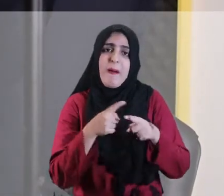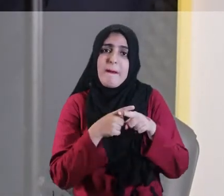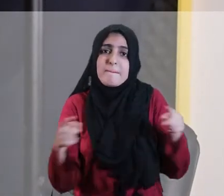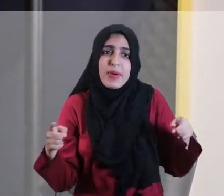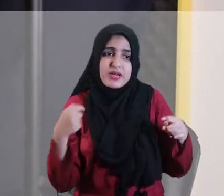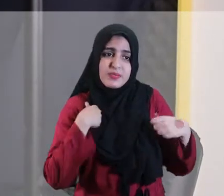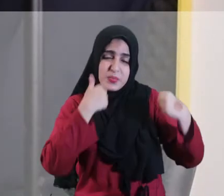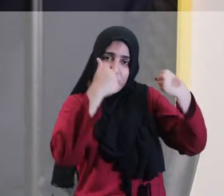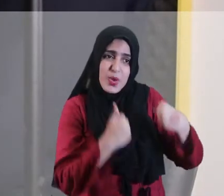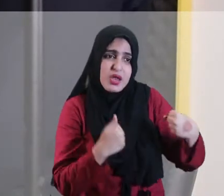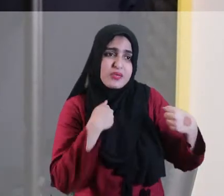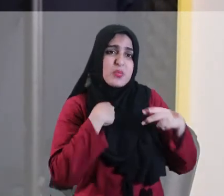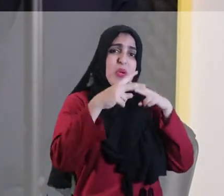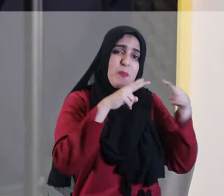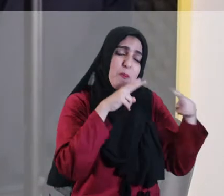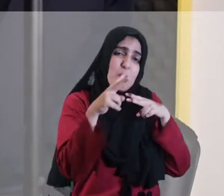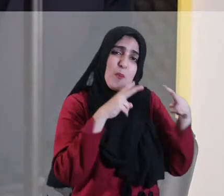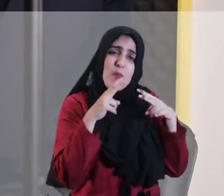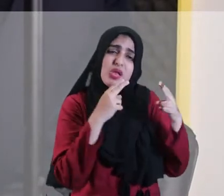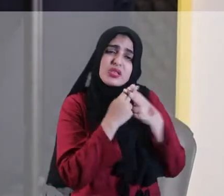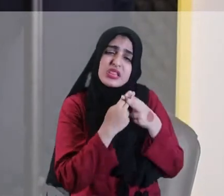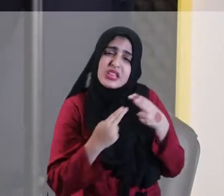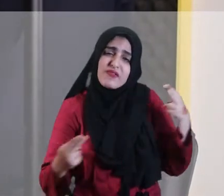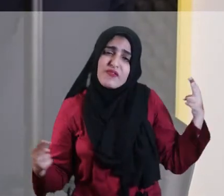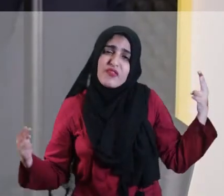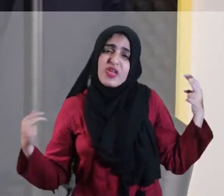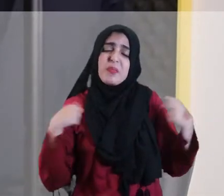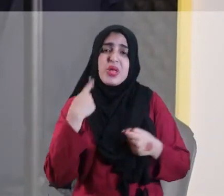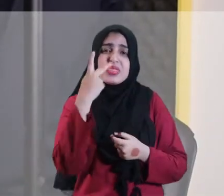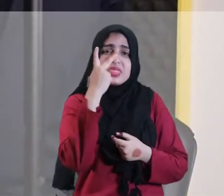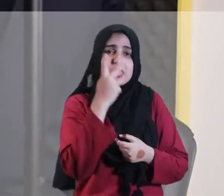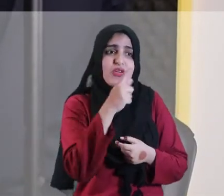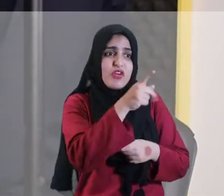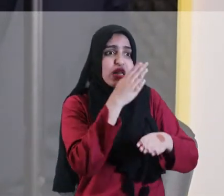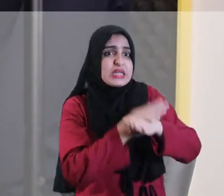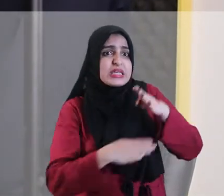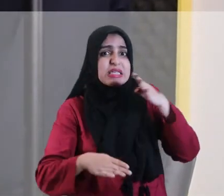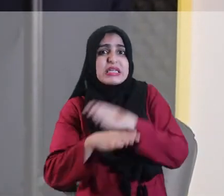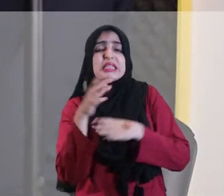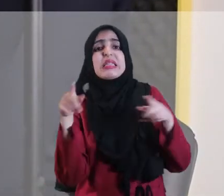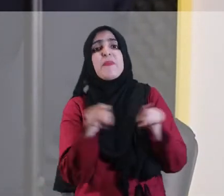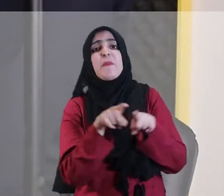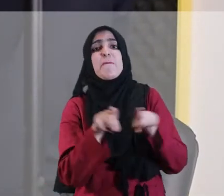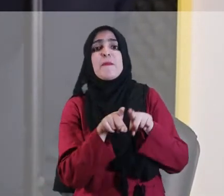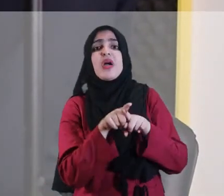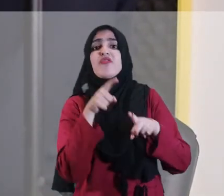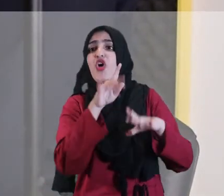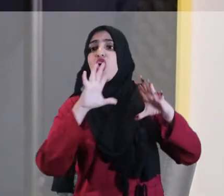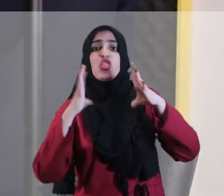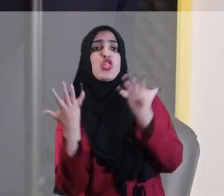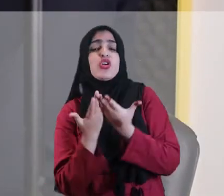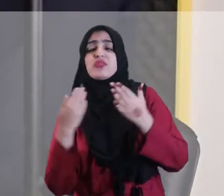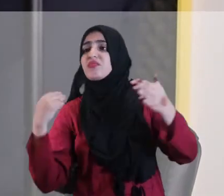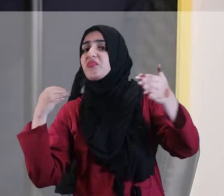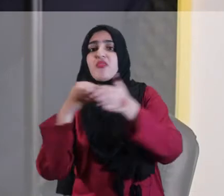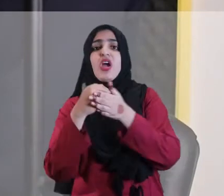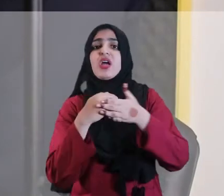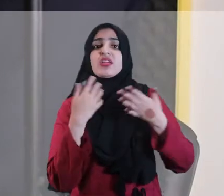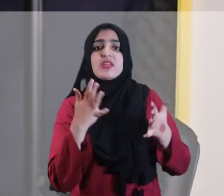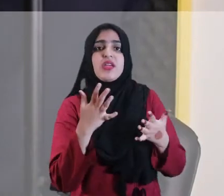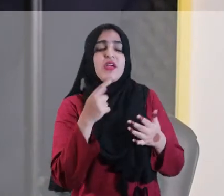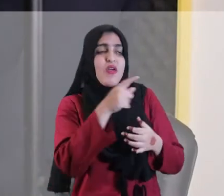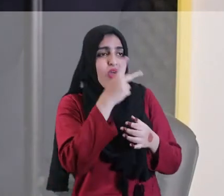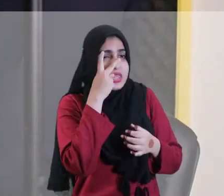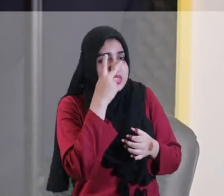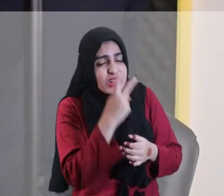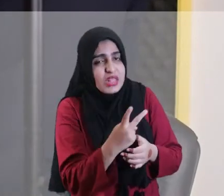मोड सेटिंग बंद संडे को मुझे उनकी यह डिसेबिलिटी बदमाश कबीर वनी मुझे वह कोई और नहीं थी मुझे लगता है